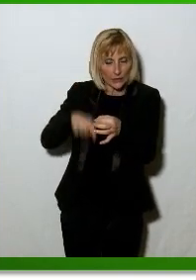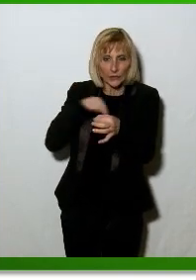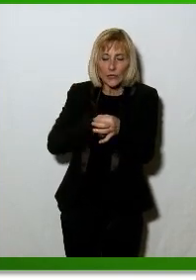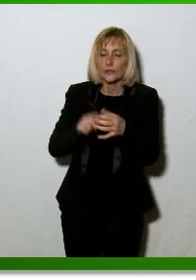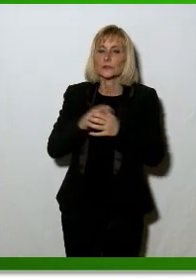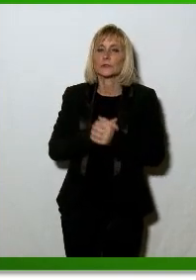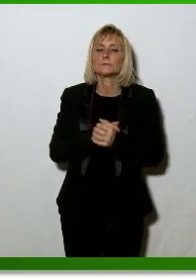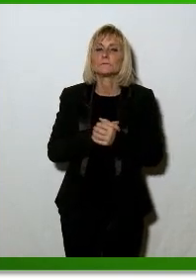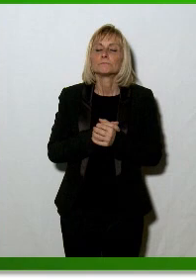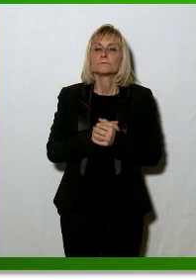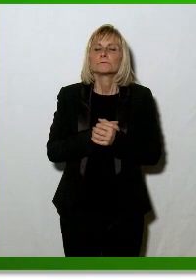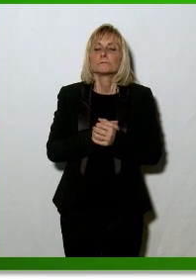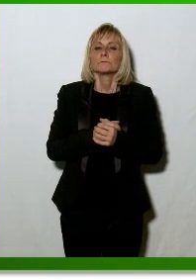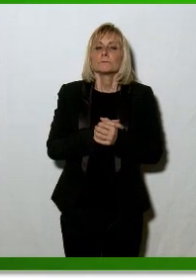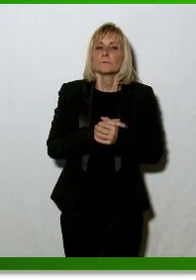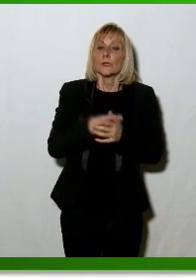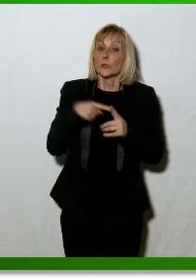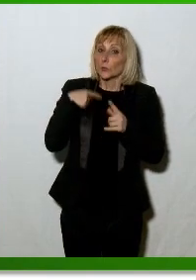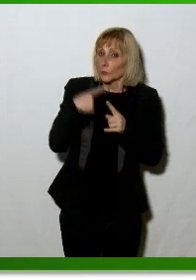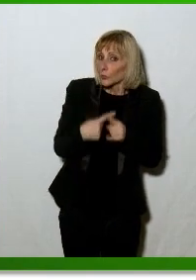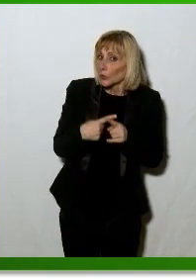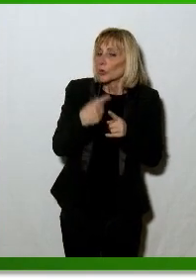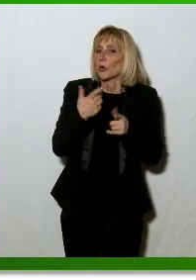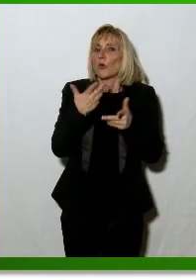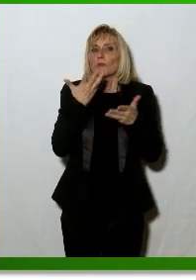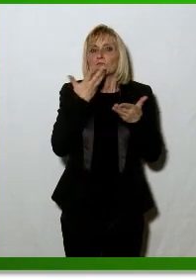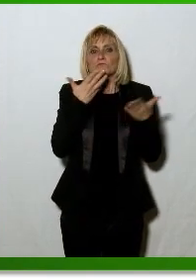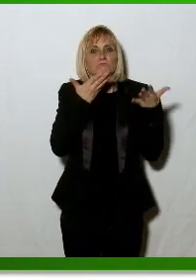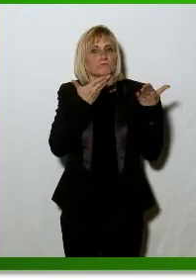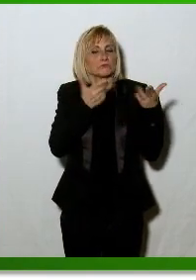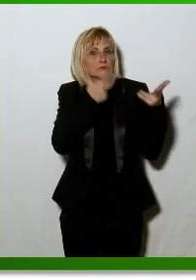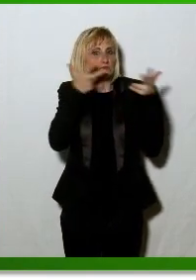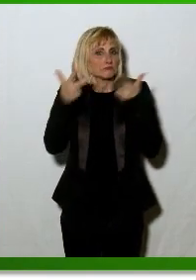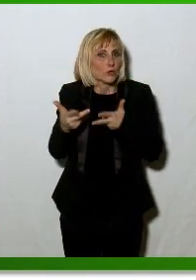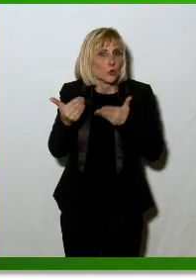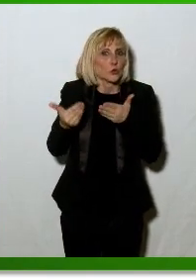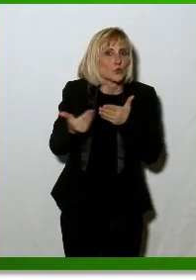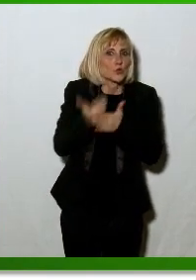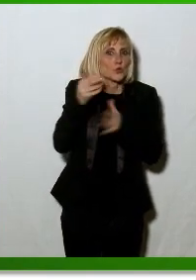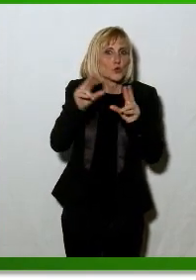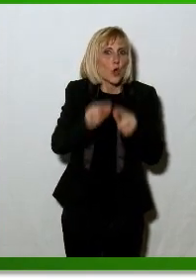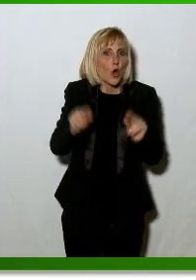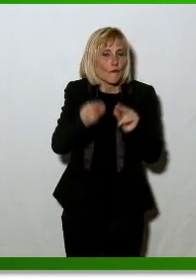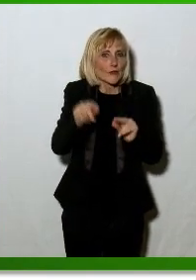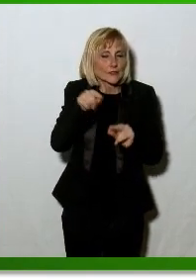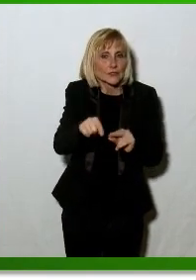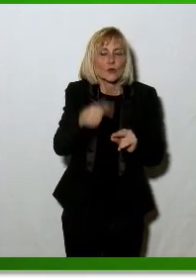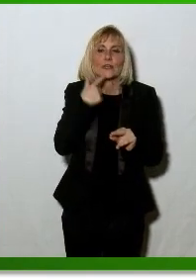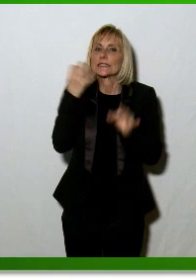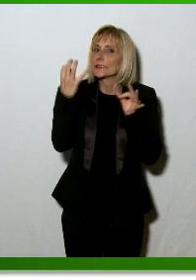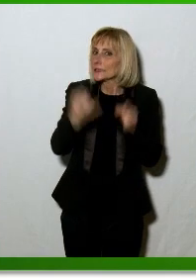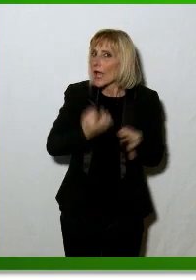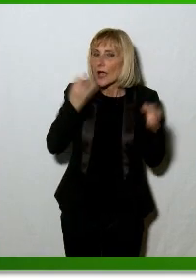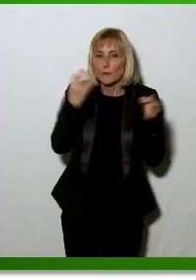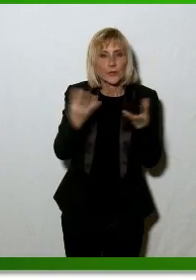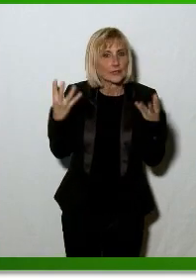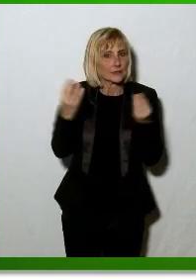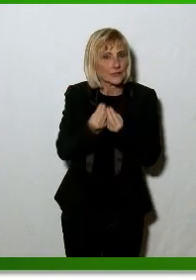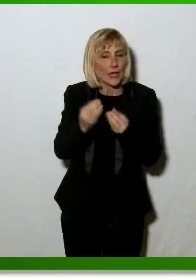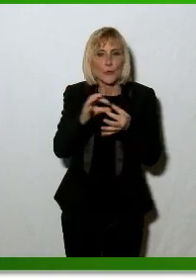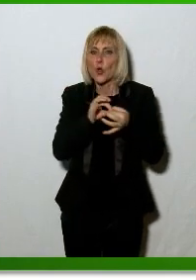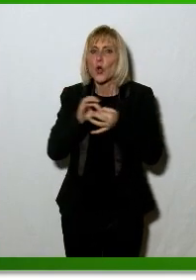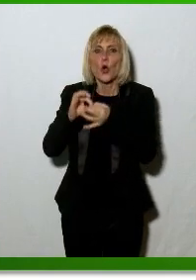nostro movimento ma anche portando alcune innovazioni sempre assieme Grazie a tutto il mio